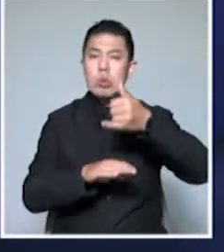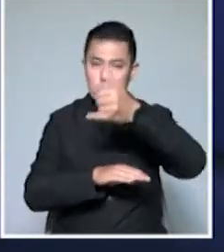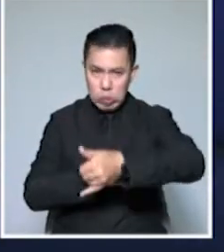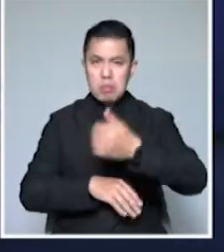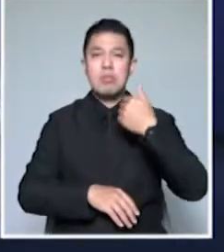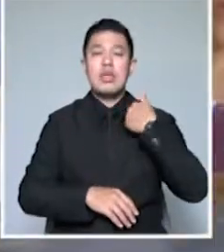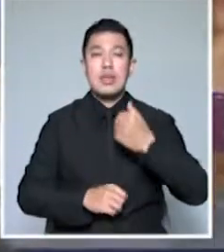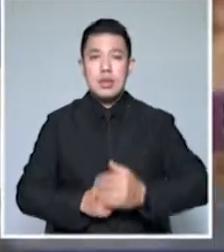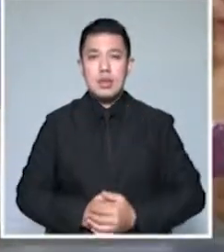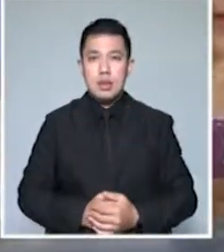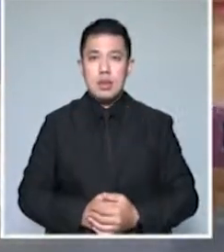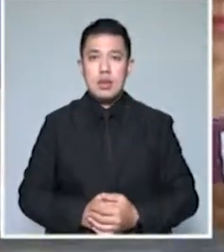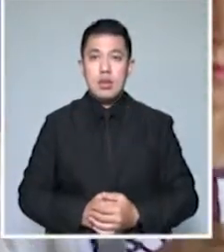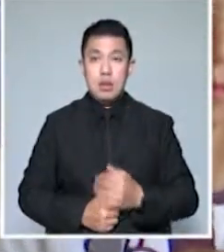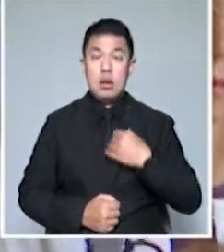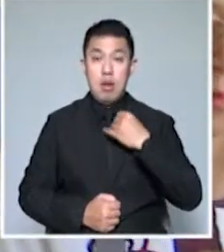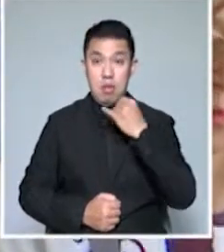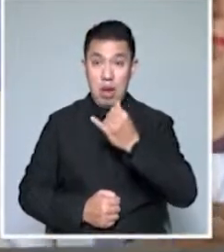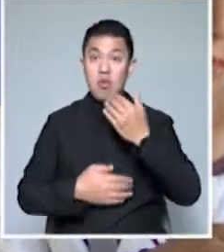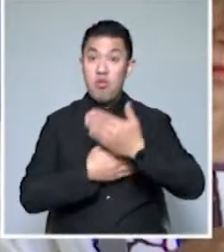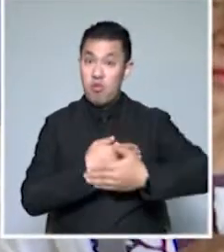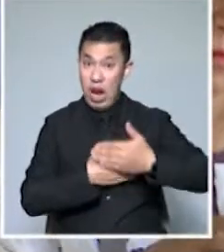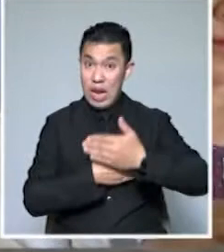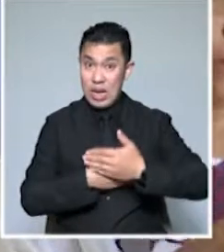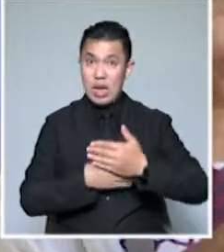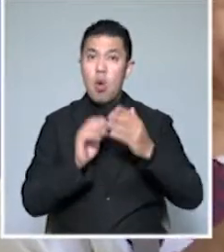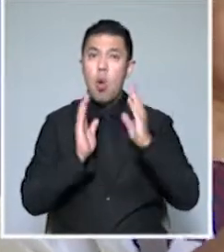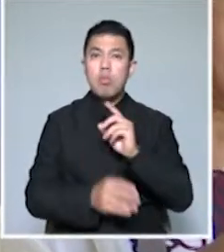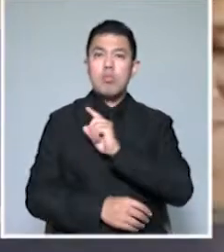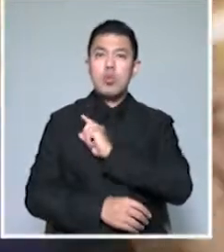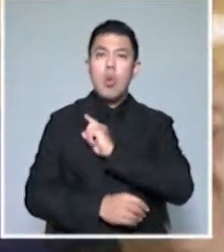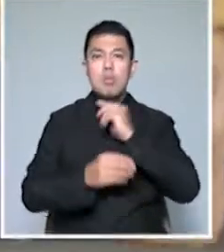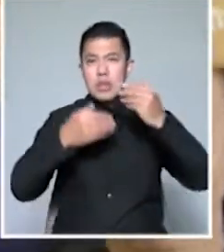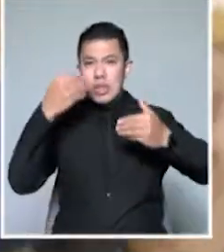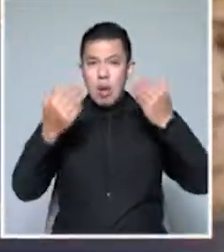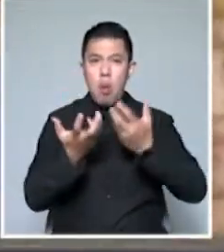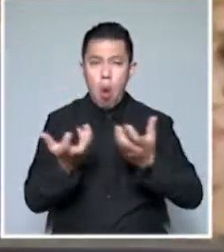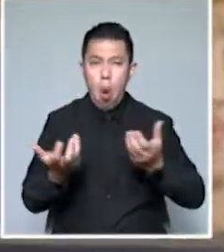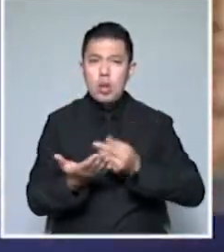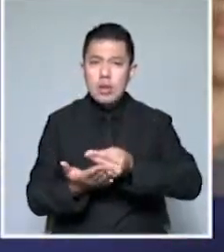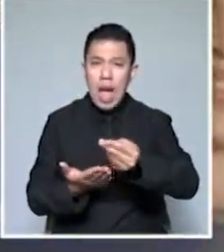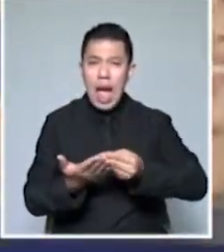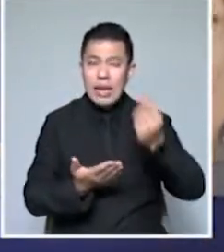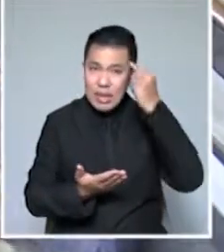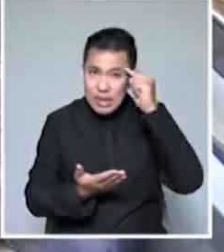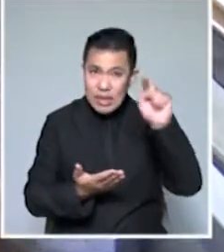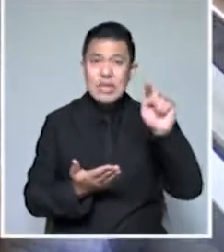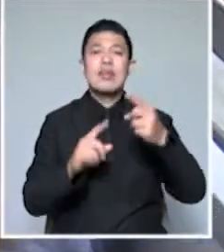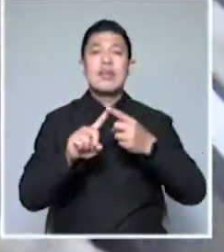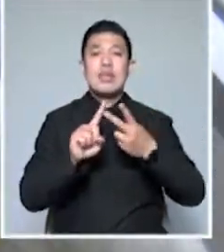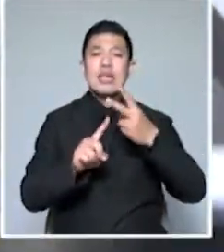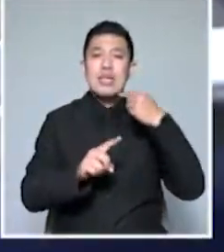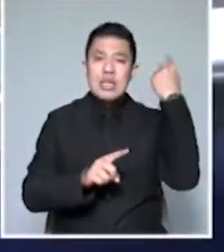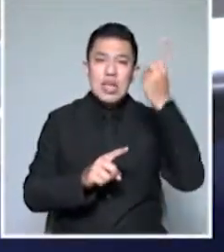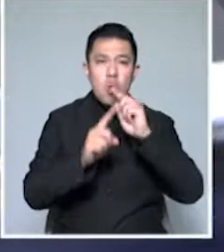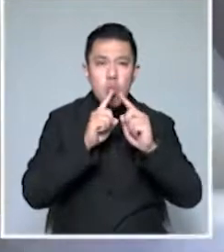จริง ระหว่างการเดินทางบนรถไฟเจ้าหน้าที่รถไฟได้จัดกิจกรรมแจกของที่ระลึกพูดคุยกับนักท่องเที่ยวให้เกิด